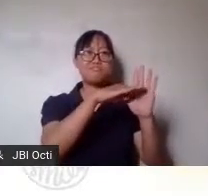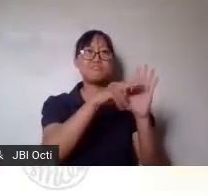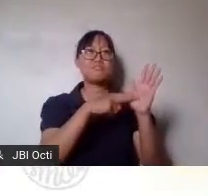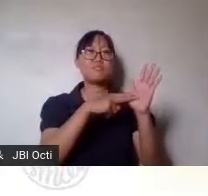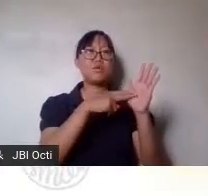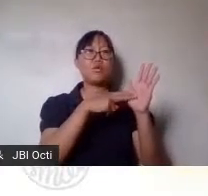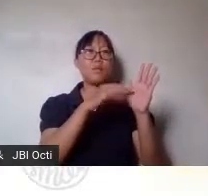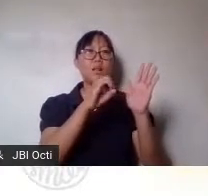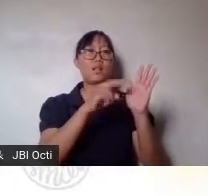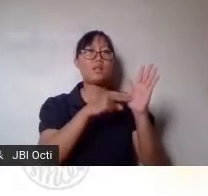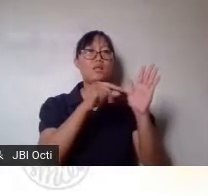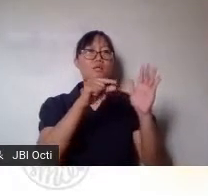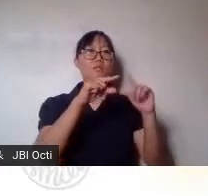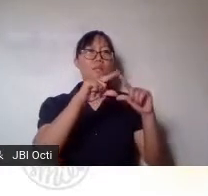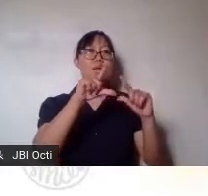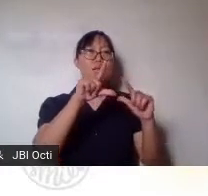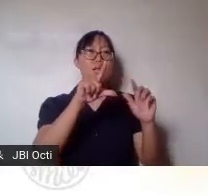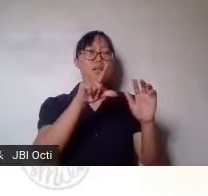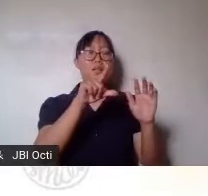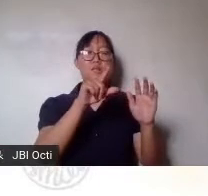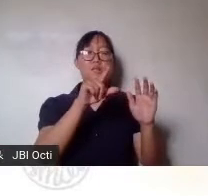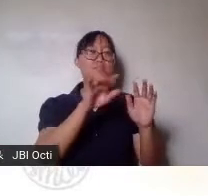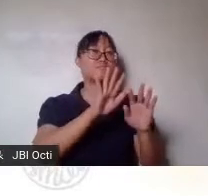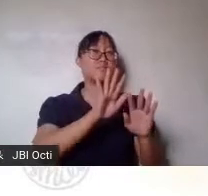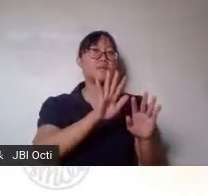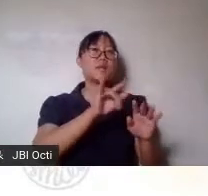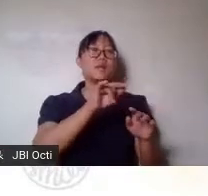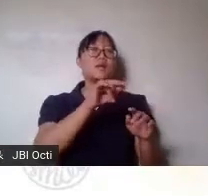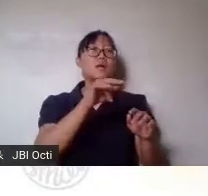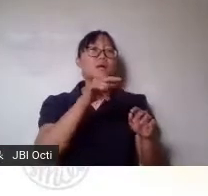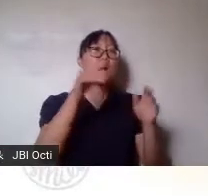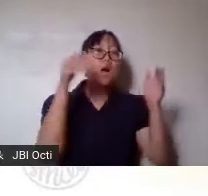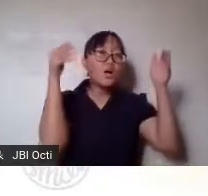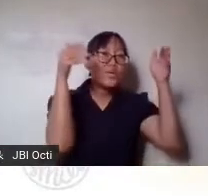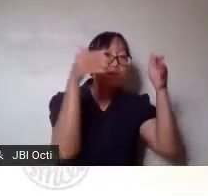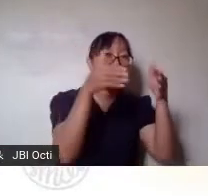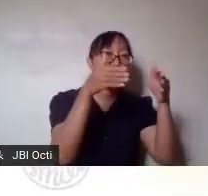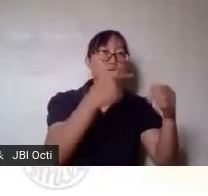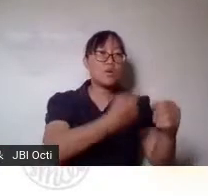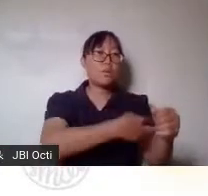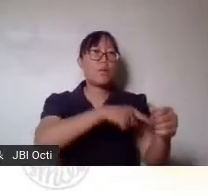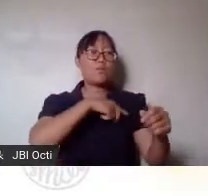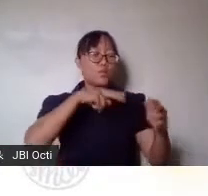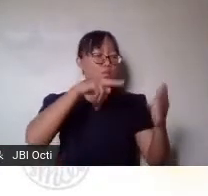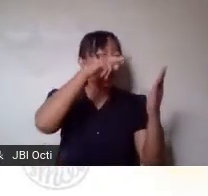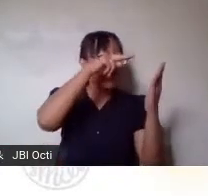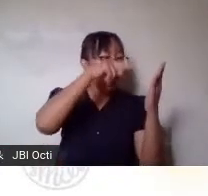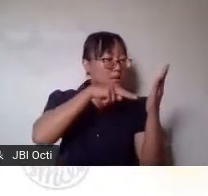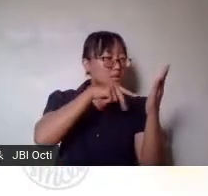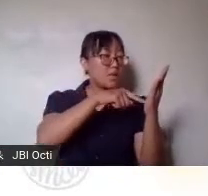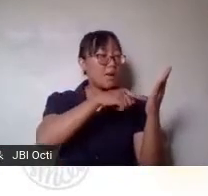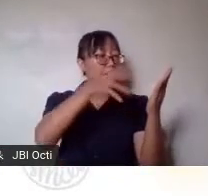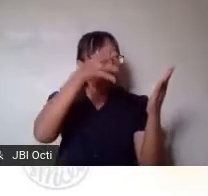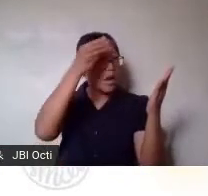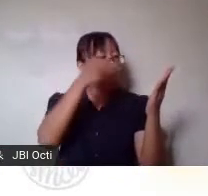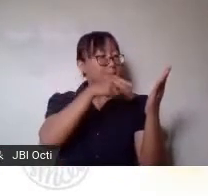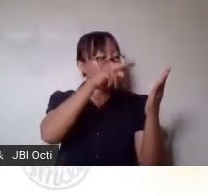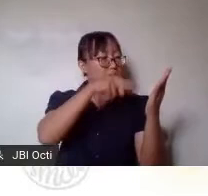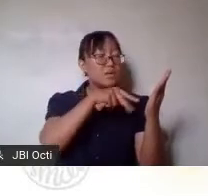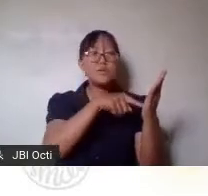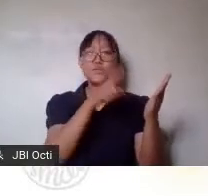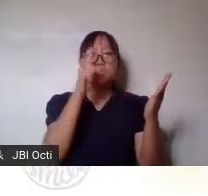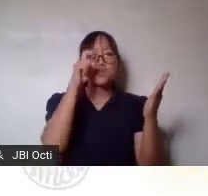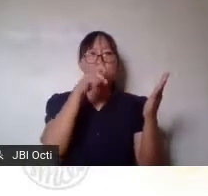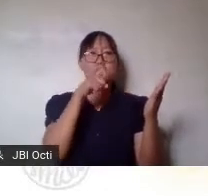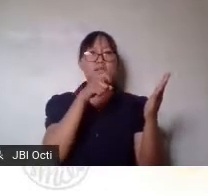kemampuan baca dan tulis serta memaknai bacaannya. Kenapa? Karena ternyata banyak penelitian yang kemudian menemukan